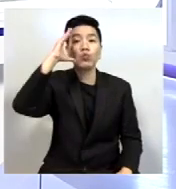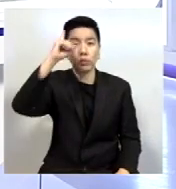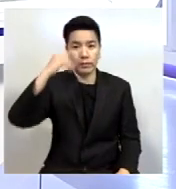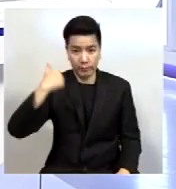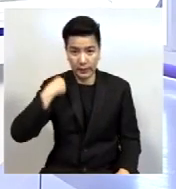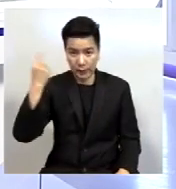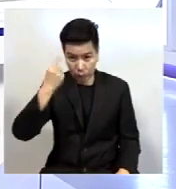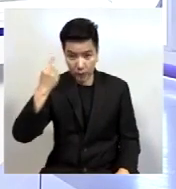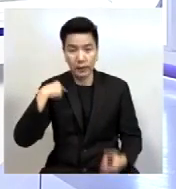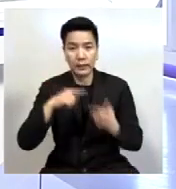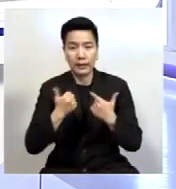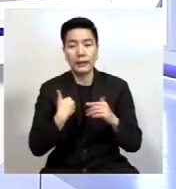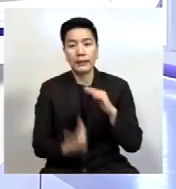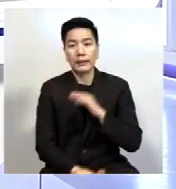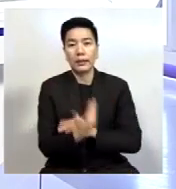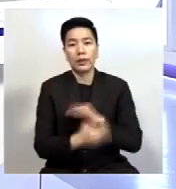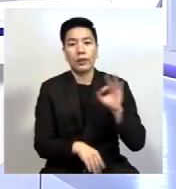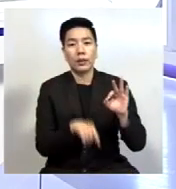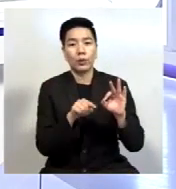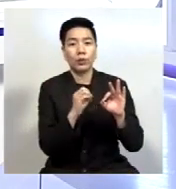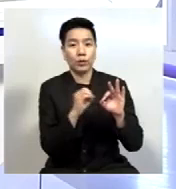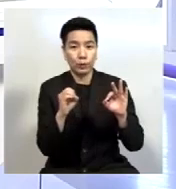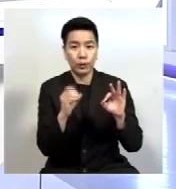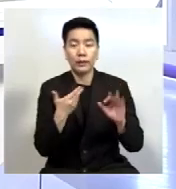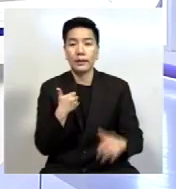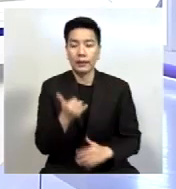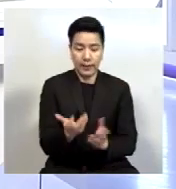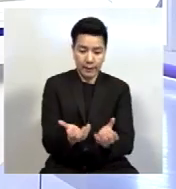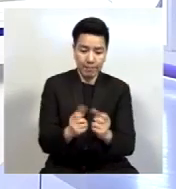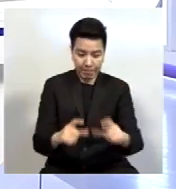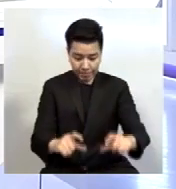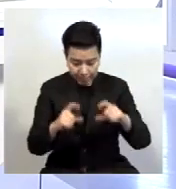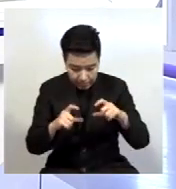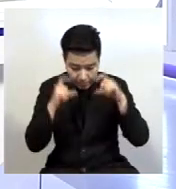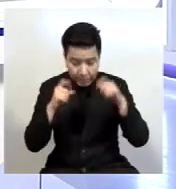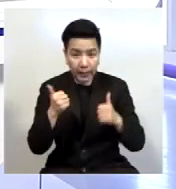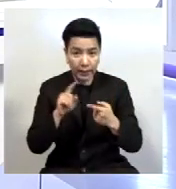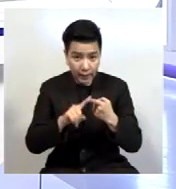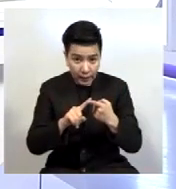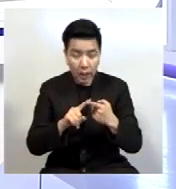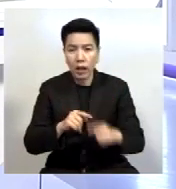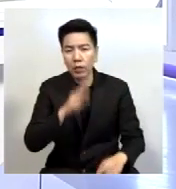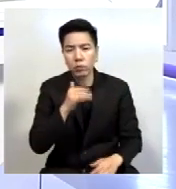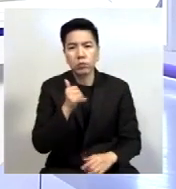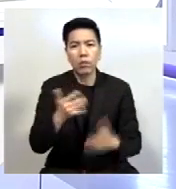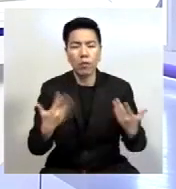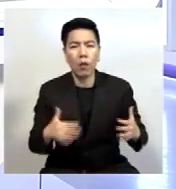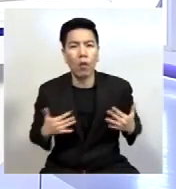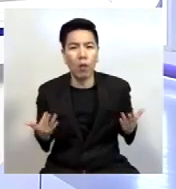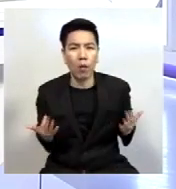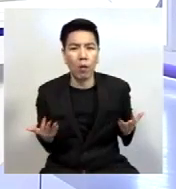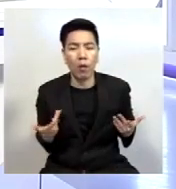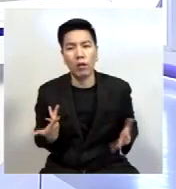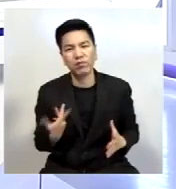แจกอีกวันนึงนะคะ ใช่ตั้งแต่เวลา 9:00 เป็นต้นไปนะคะก็สามารถที่จะไปได้หรือว่าถ้าเกิดว่าใครแล้วรู้สึกว่าไปรอรับ